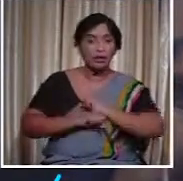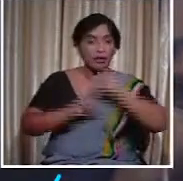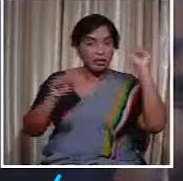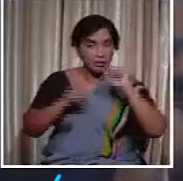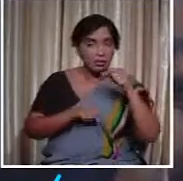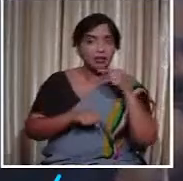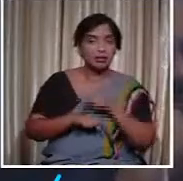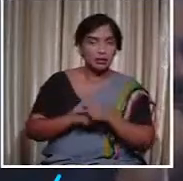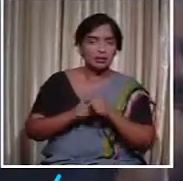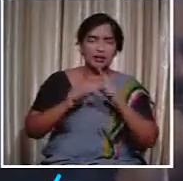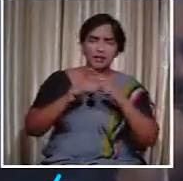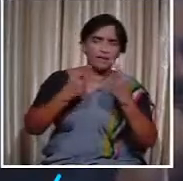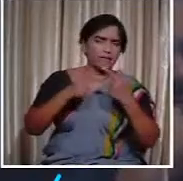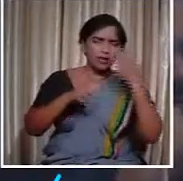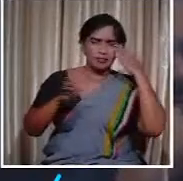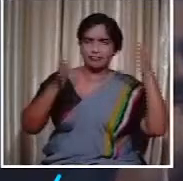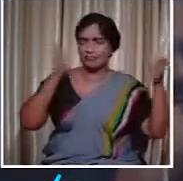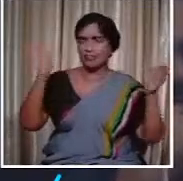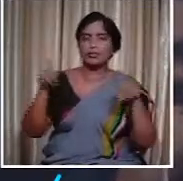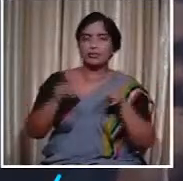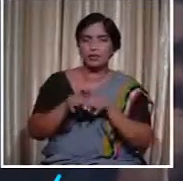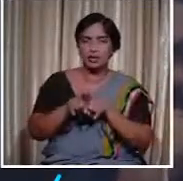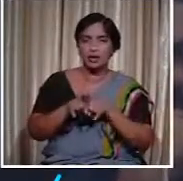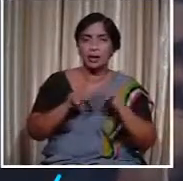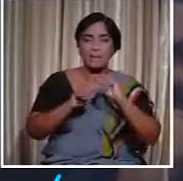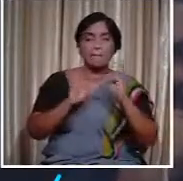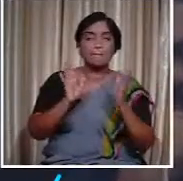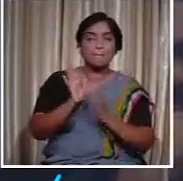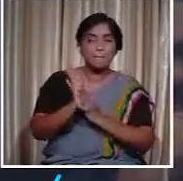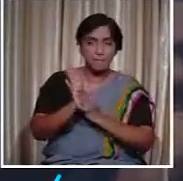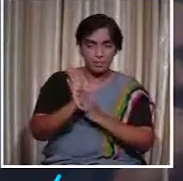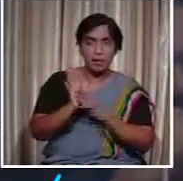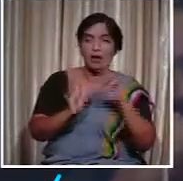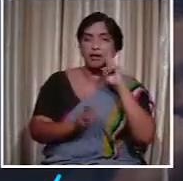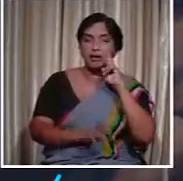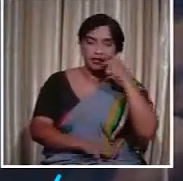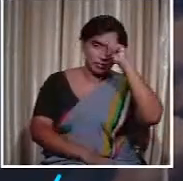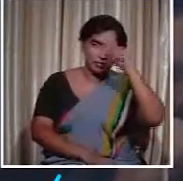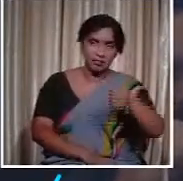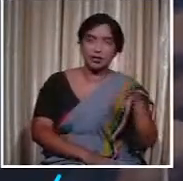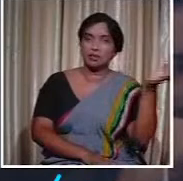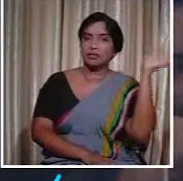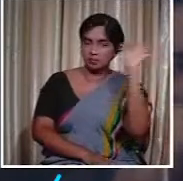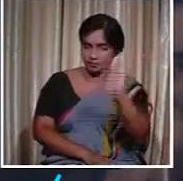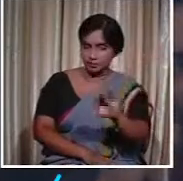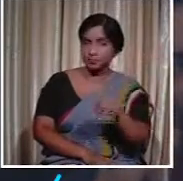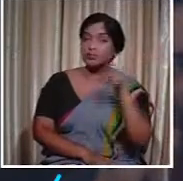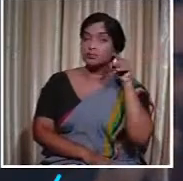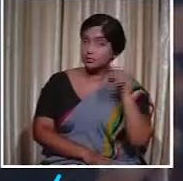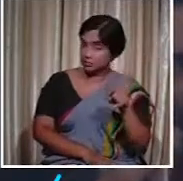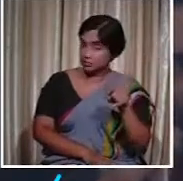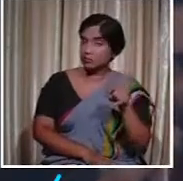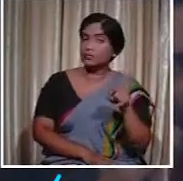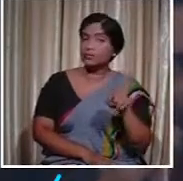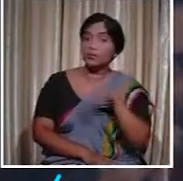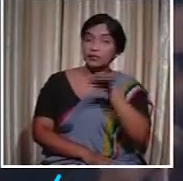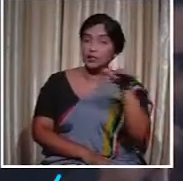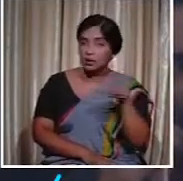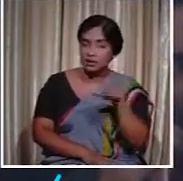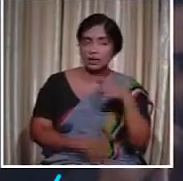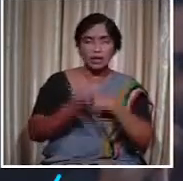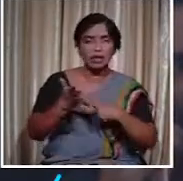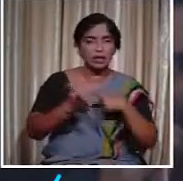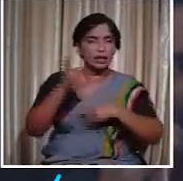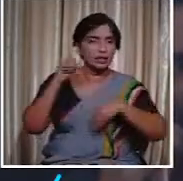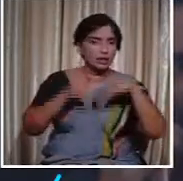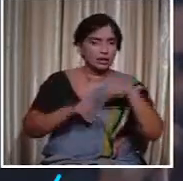අරගලය විවිධ පැතිකඩ වලට ගිහිල්ලා තමයි අග්‍රාමාත්‍යවරයා හැටියට රනිල් වික්‍රමසිංහ මැතිතුමා පත් වුණේ. එතකොට සමාජයේ සහ